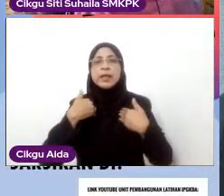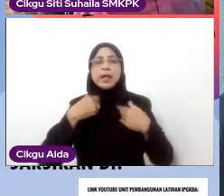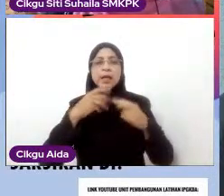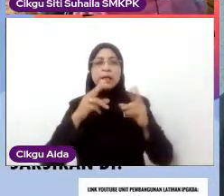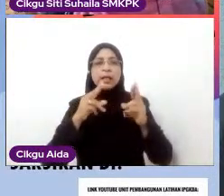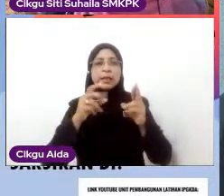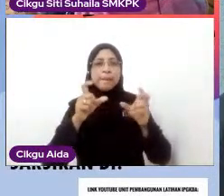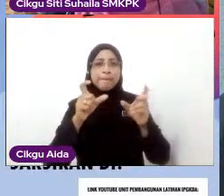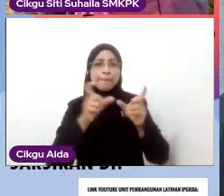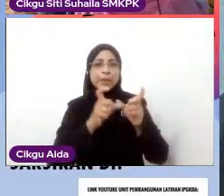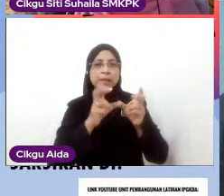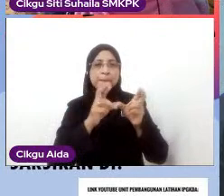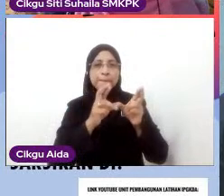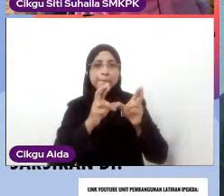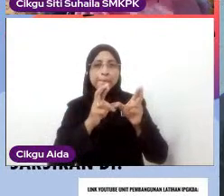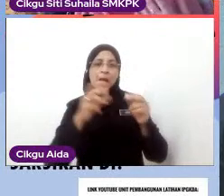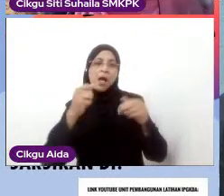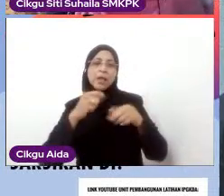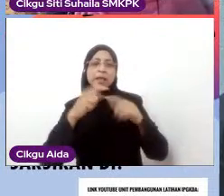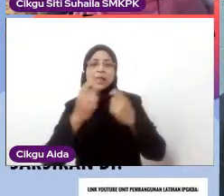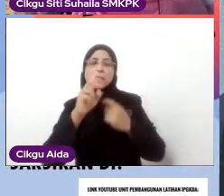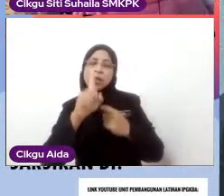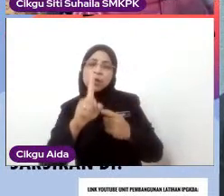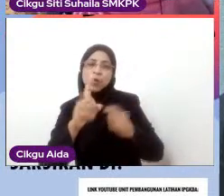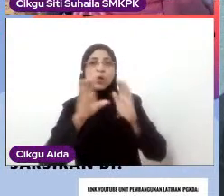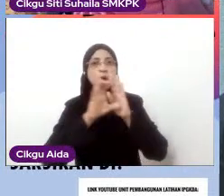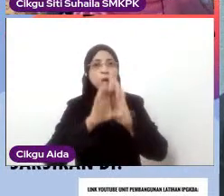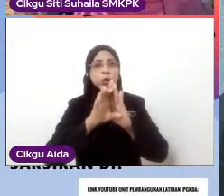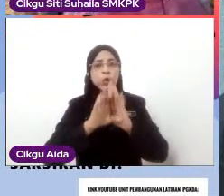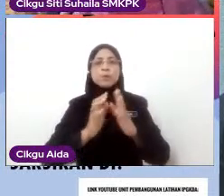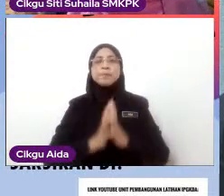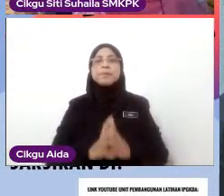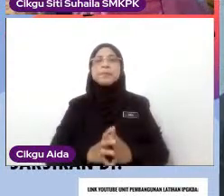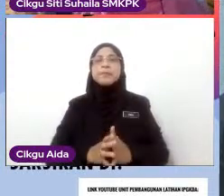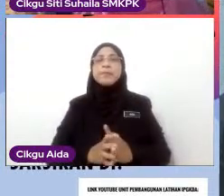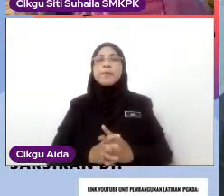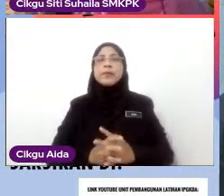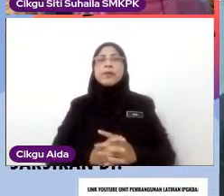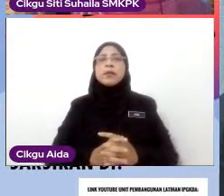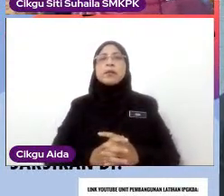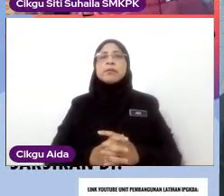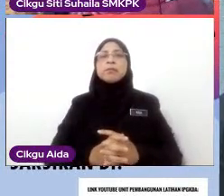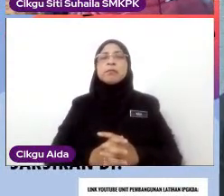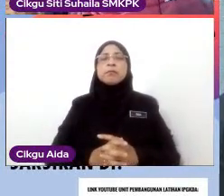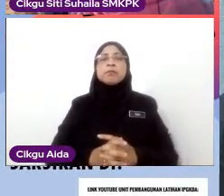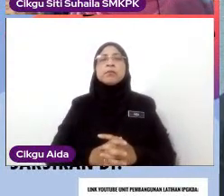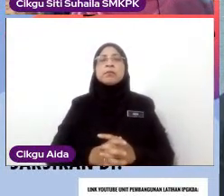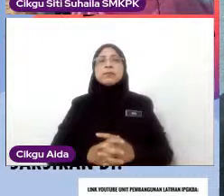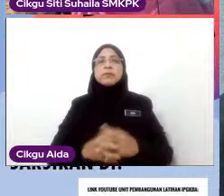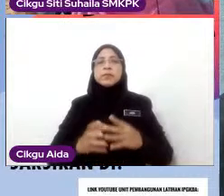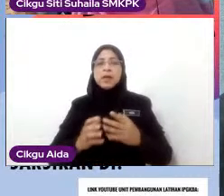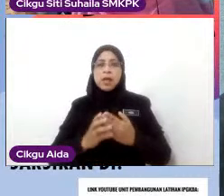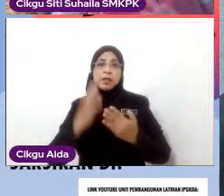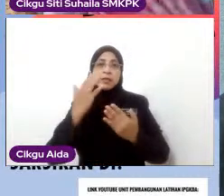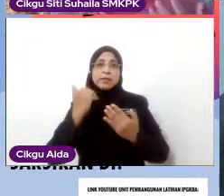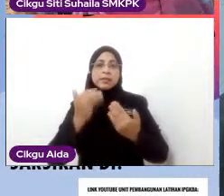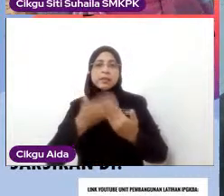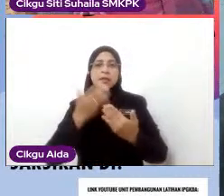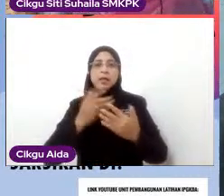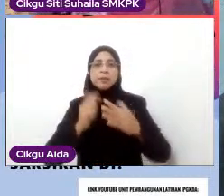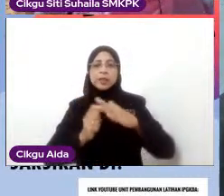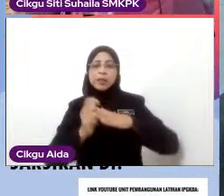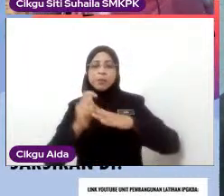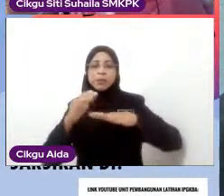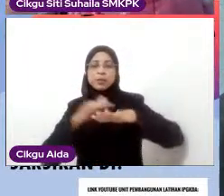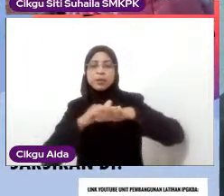bilik refleksologi. Okey. Jadi impak dia murid lebih mudah mengecam kedudukan bilik khas. Jadi tak payahlah kalau